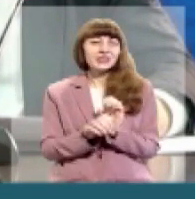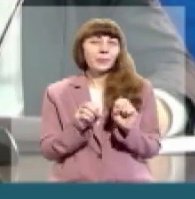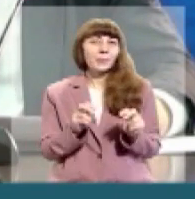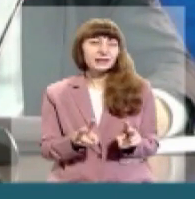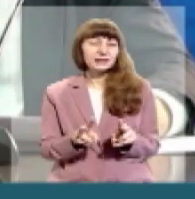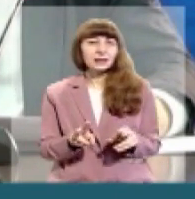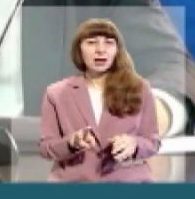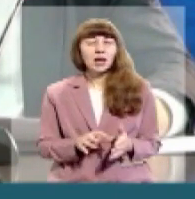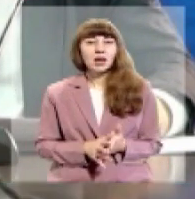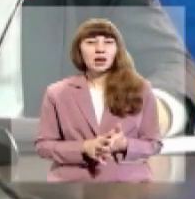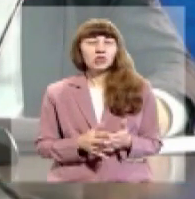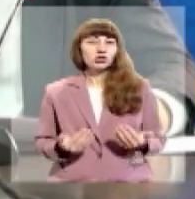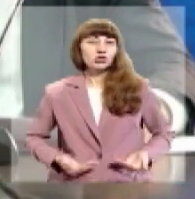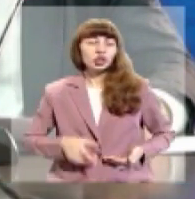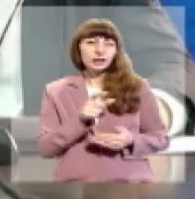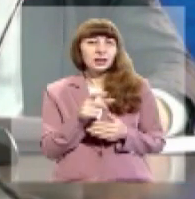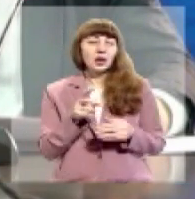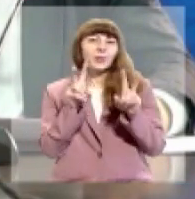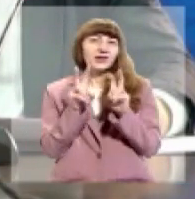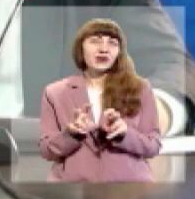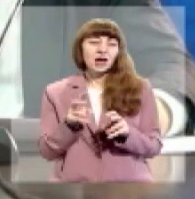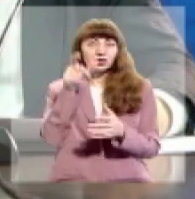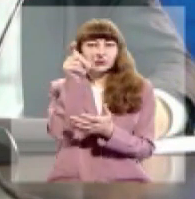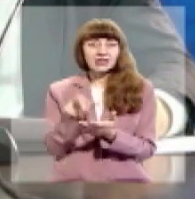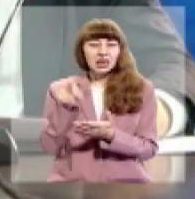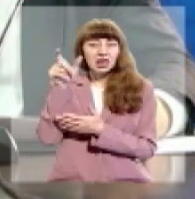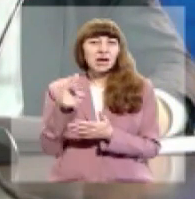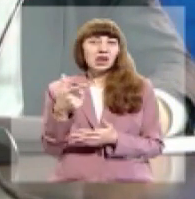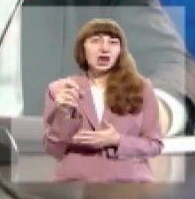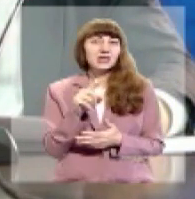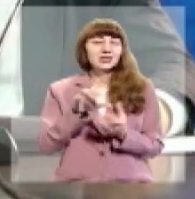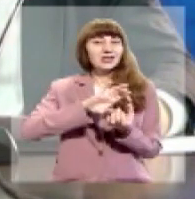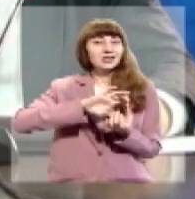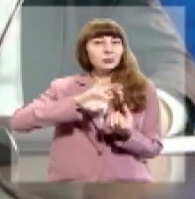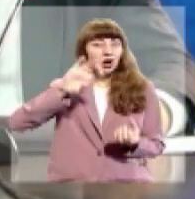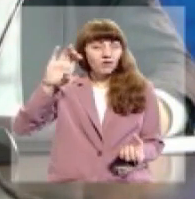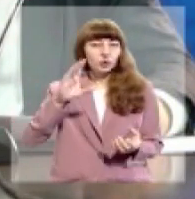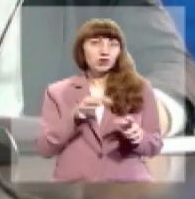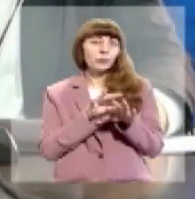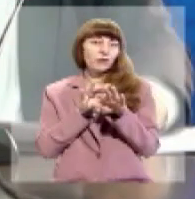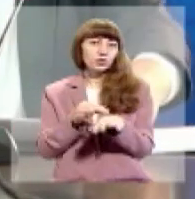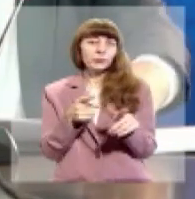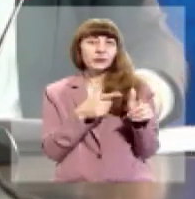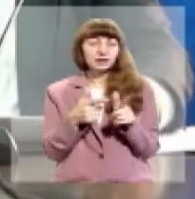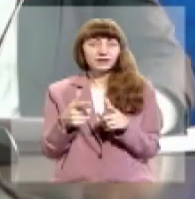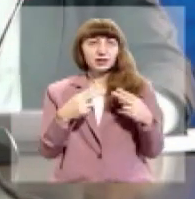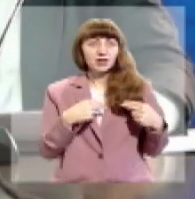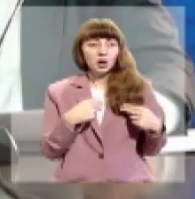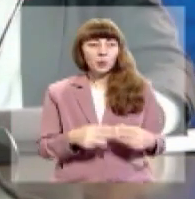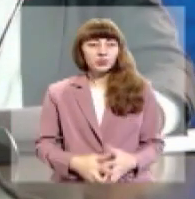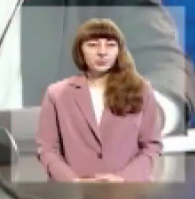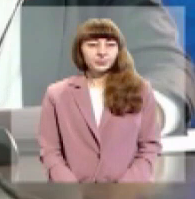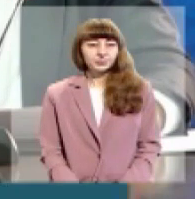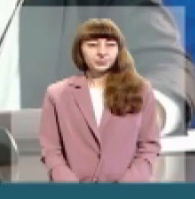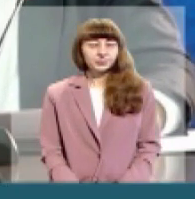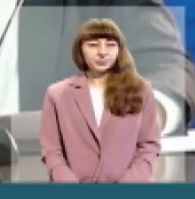мен жабдығы техникалық қызмет көрсету жөніндегі шартты мамандырылған ұйыммен жасасып, сонымен